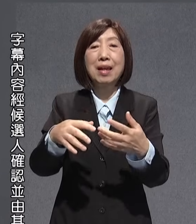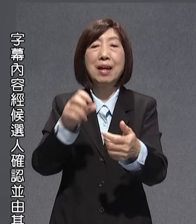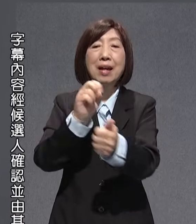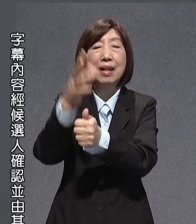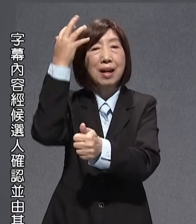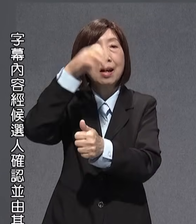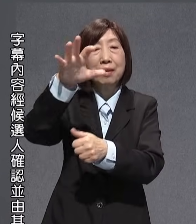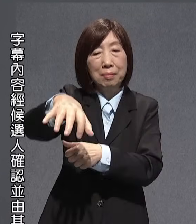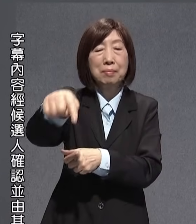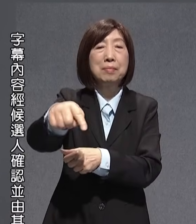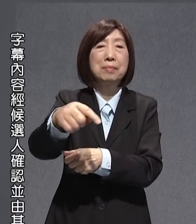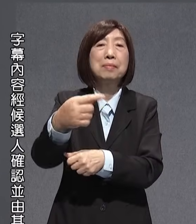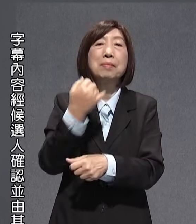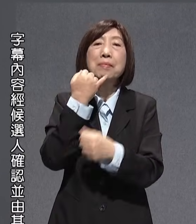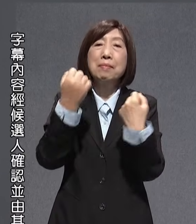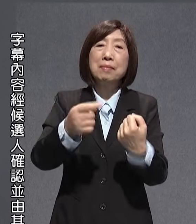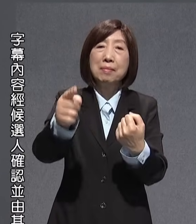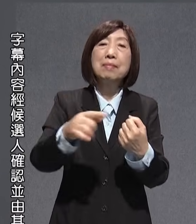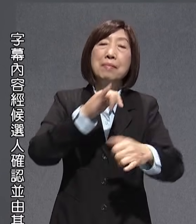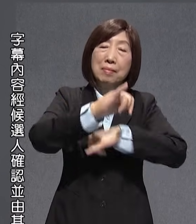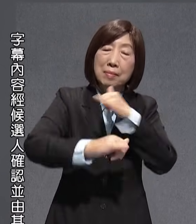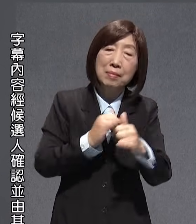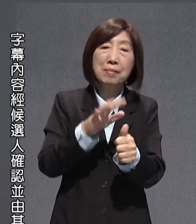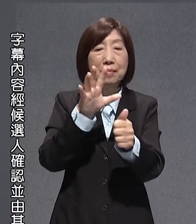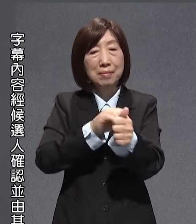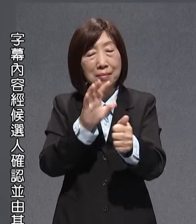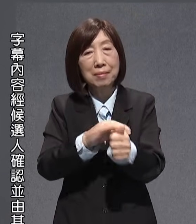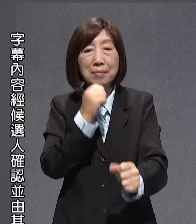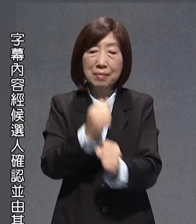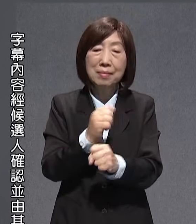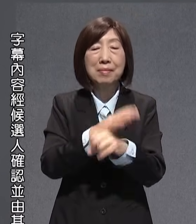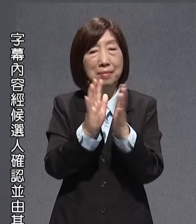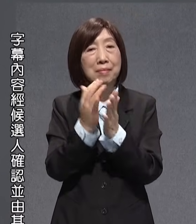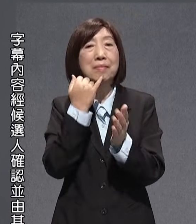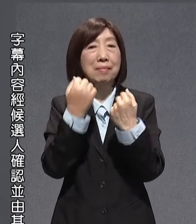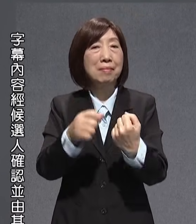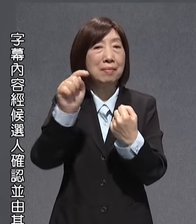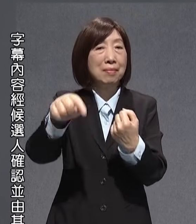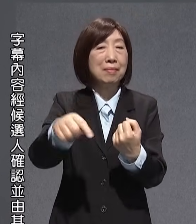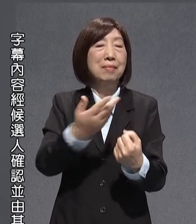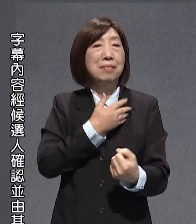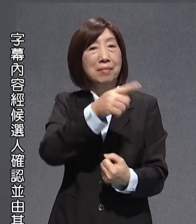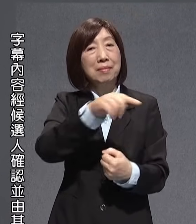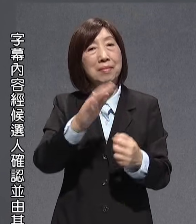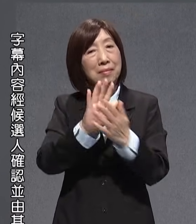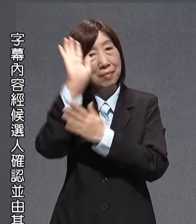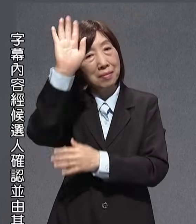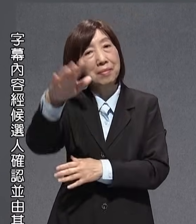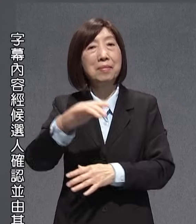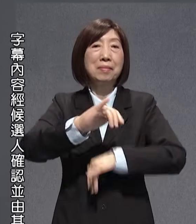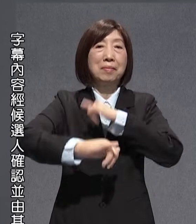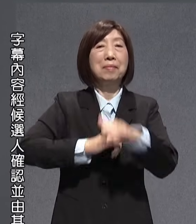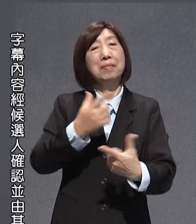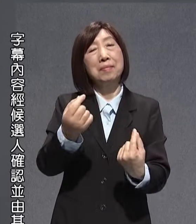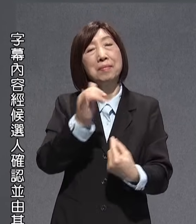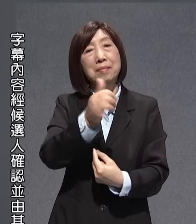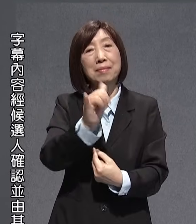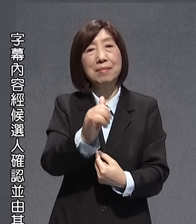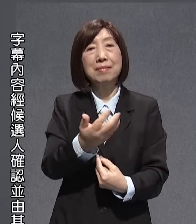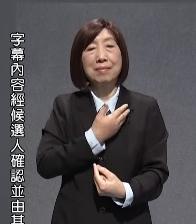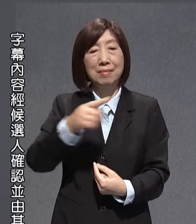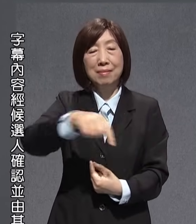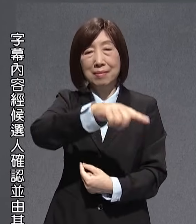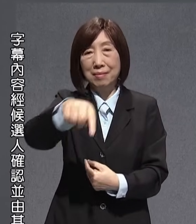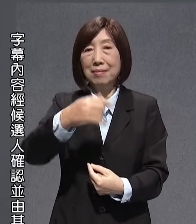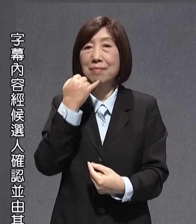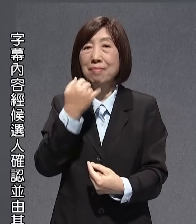们可以在这里生活、学习，甚至工作，让壮世代可以积极追求精彩的人生。我们要让壮世代